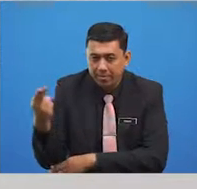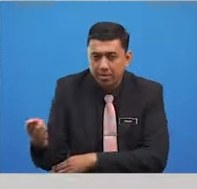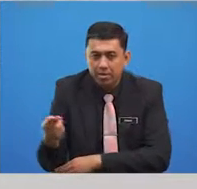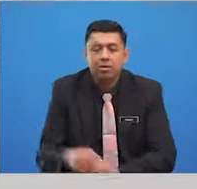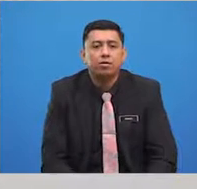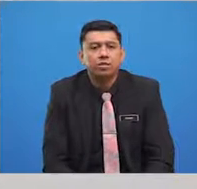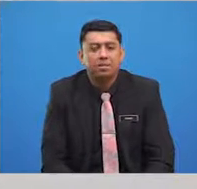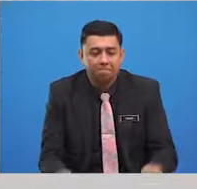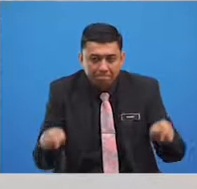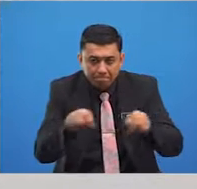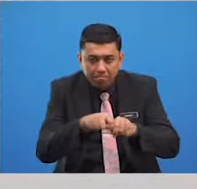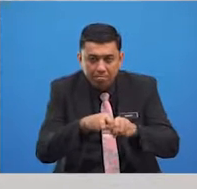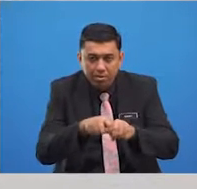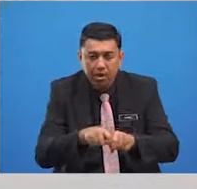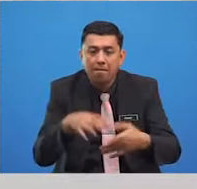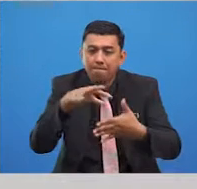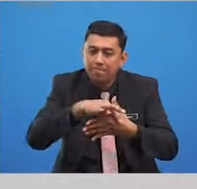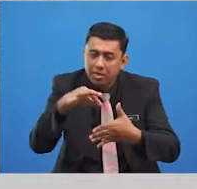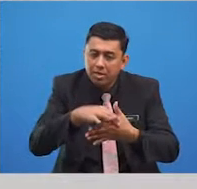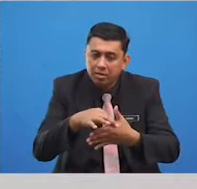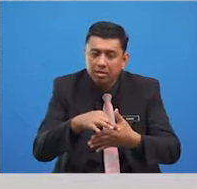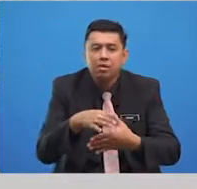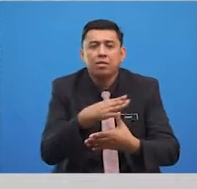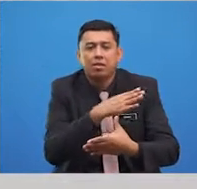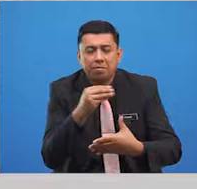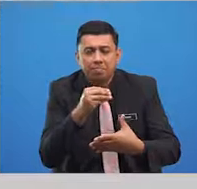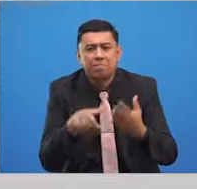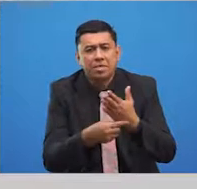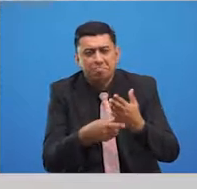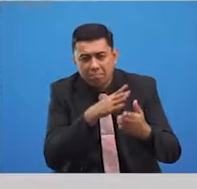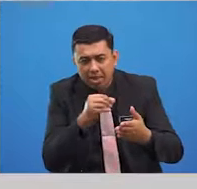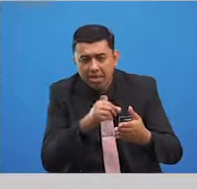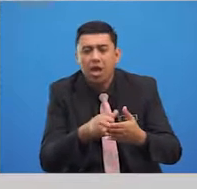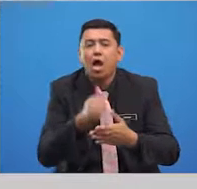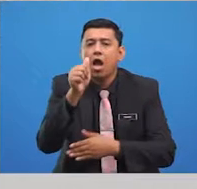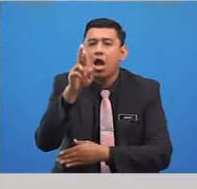fosil seperti minyak, gas dan arang batu.